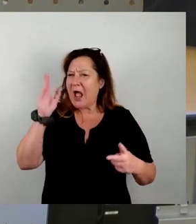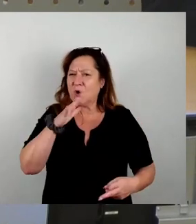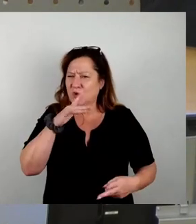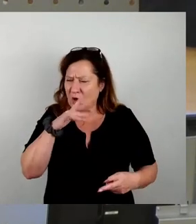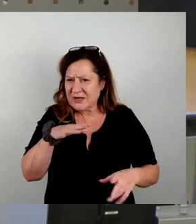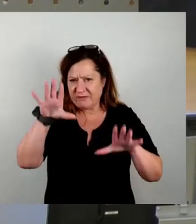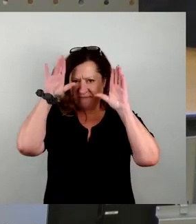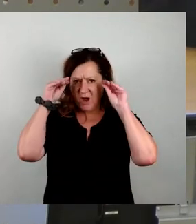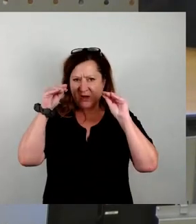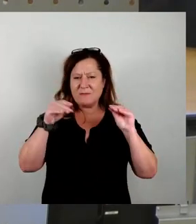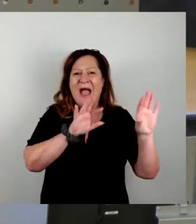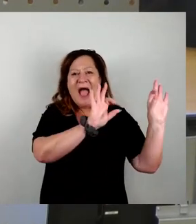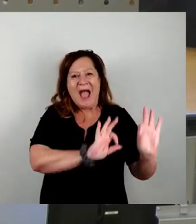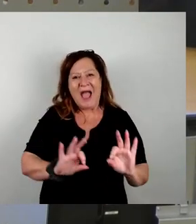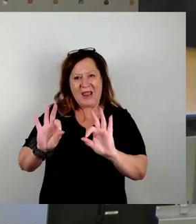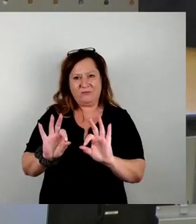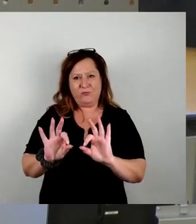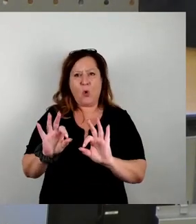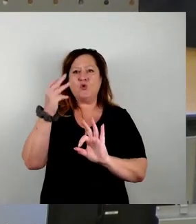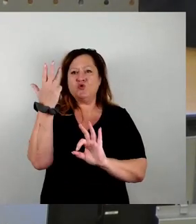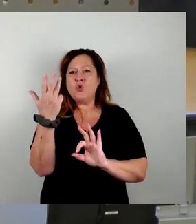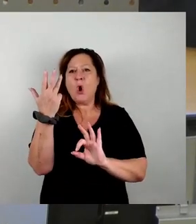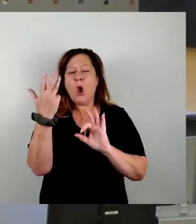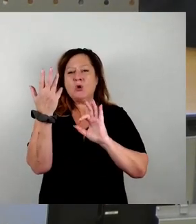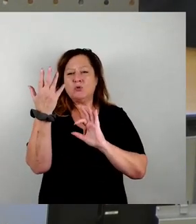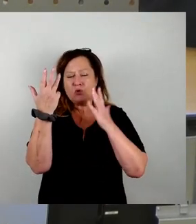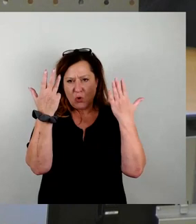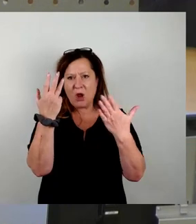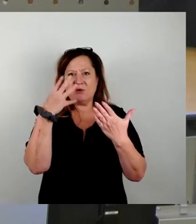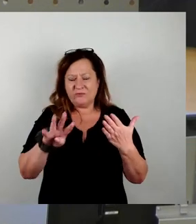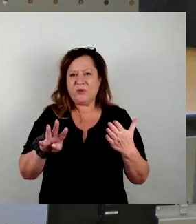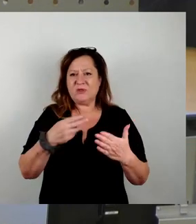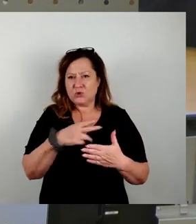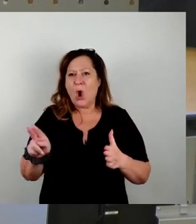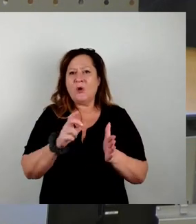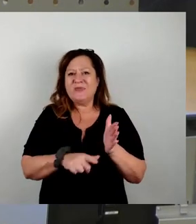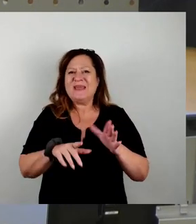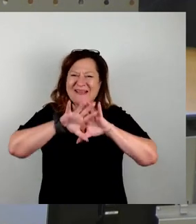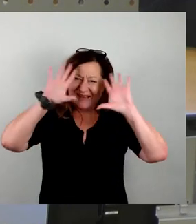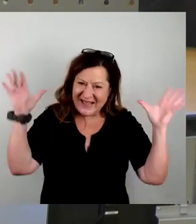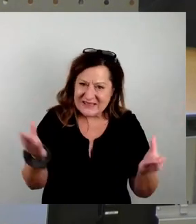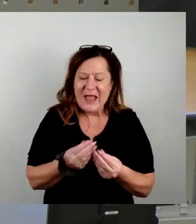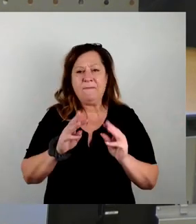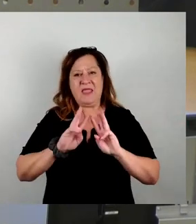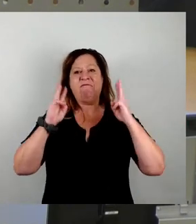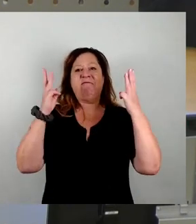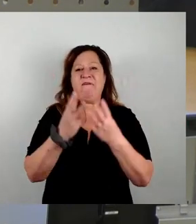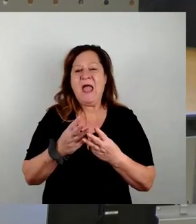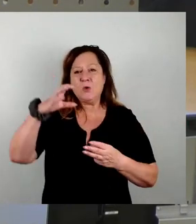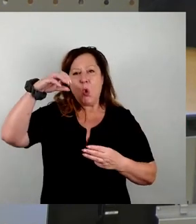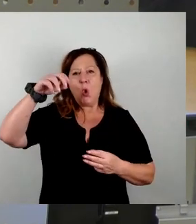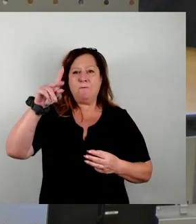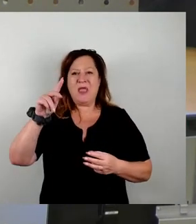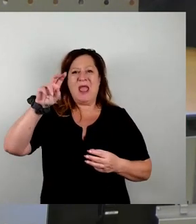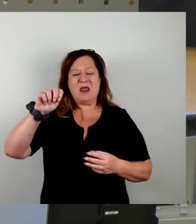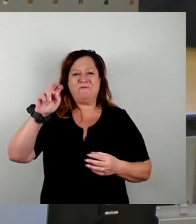des 49-Euro-Tickets hat im Grunde die gesamte Welt des ÖV radikal verändert. Nämlich, was ist